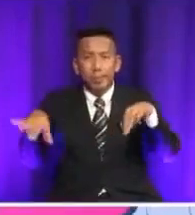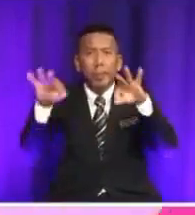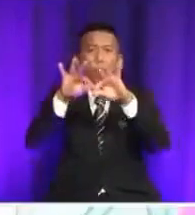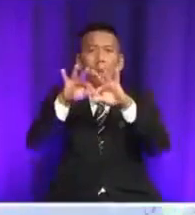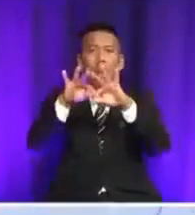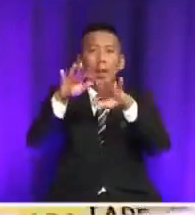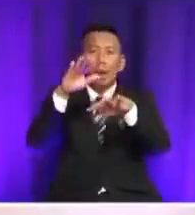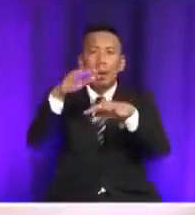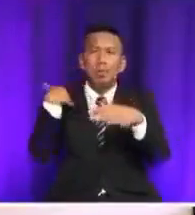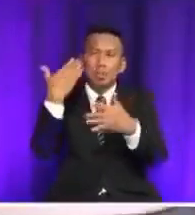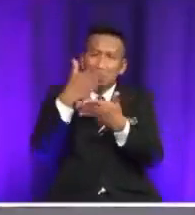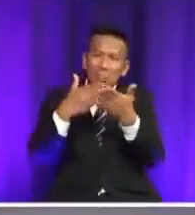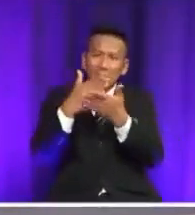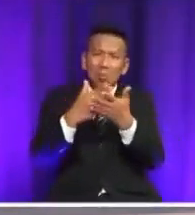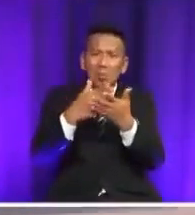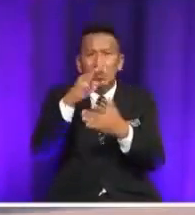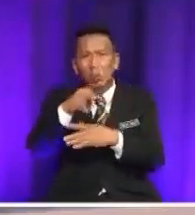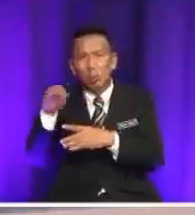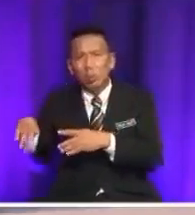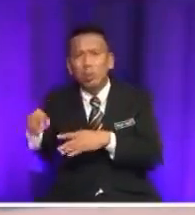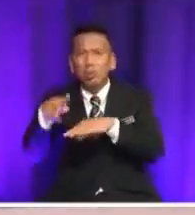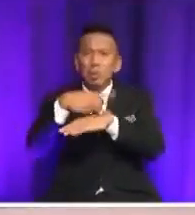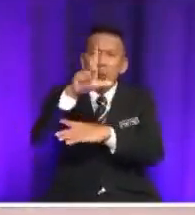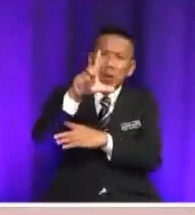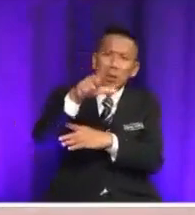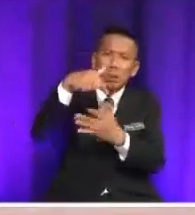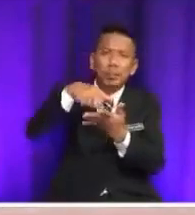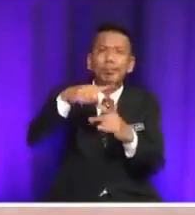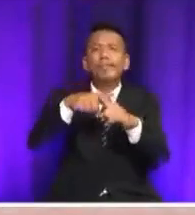ada setengah murid tuh dia pakai ini tapi